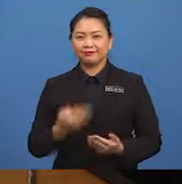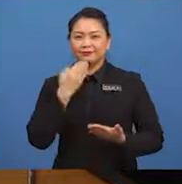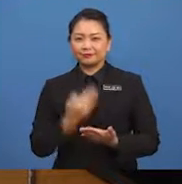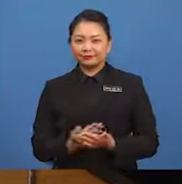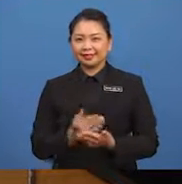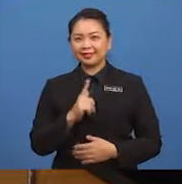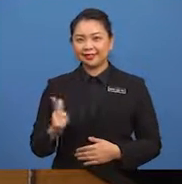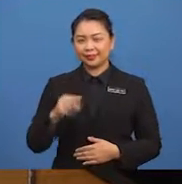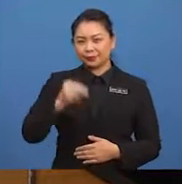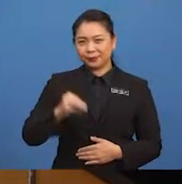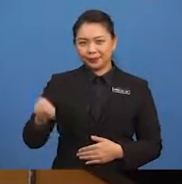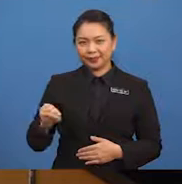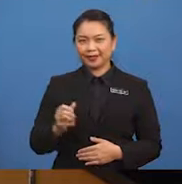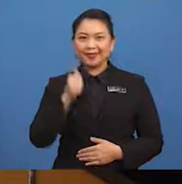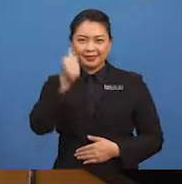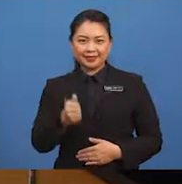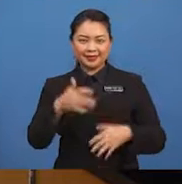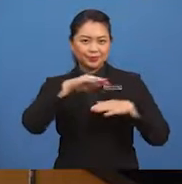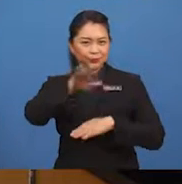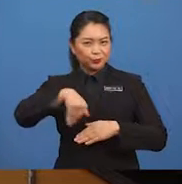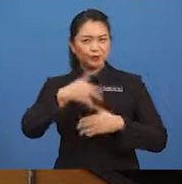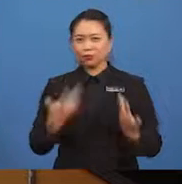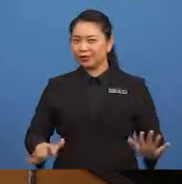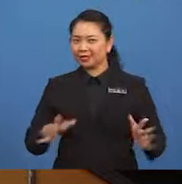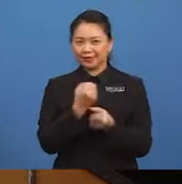Baiklah, murid-murid. Anda semua sudah bersedia?